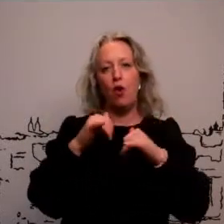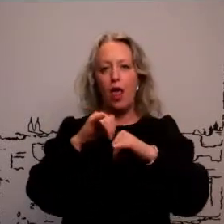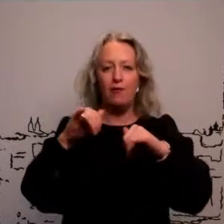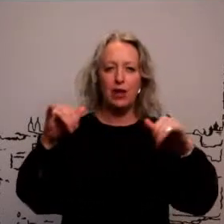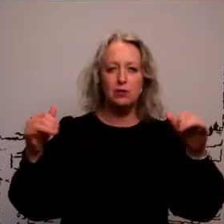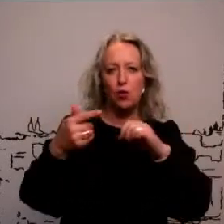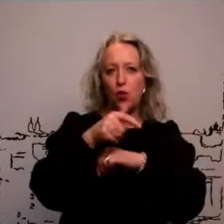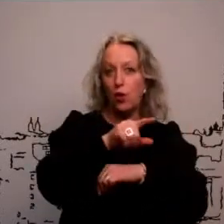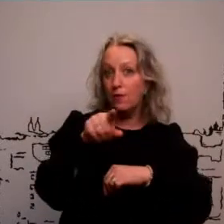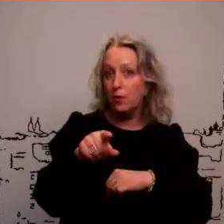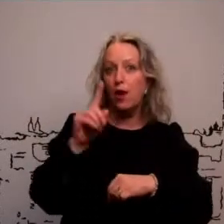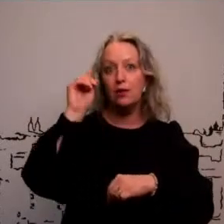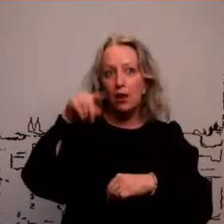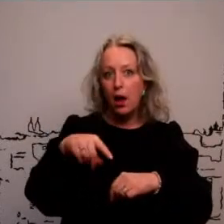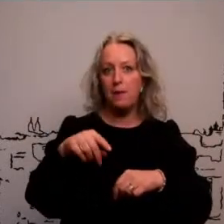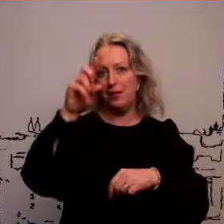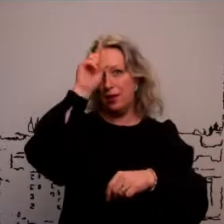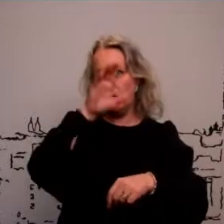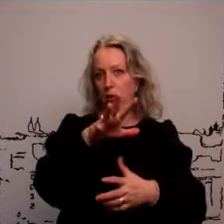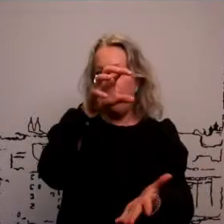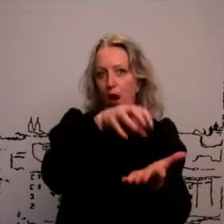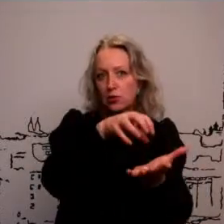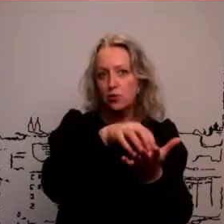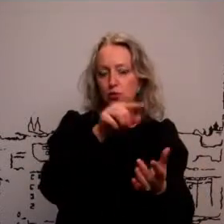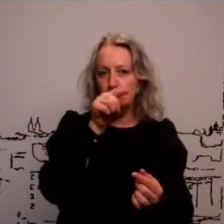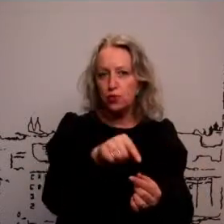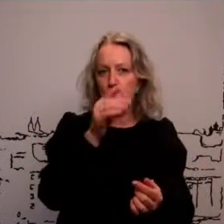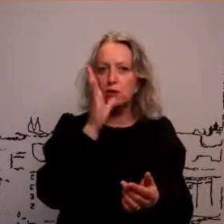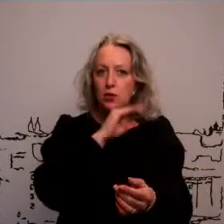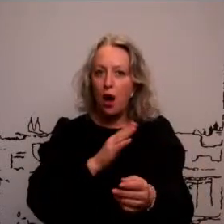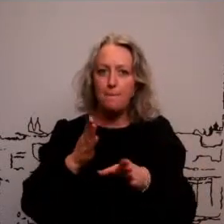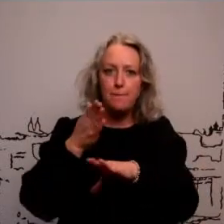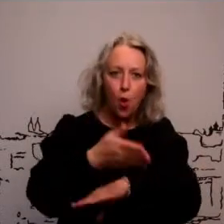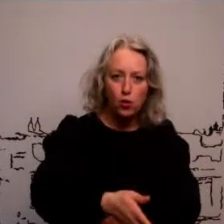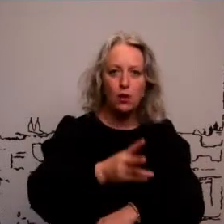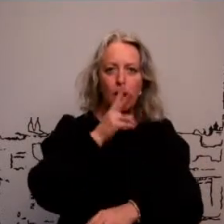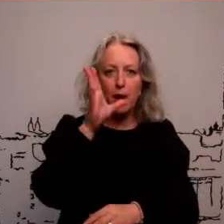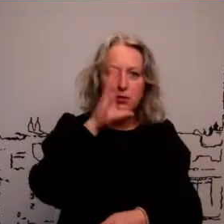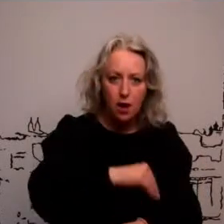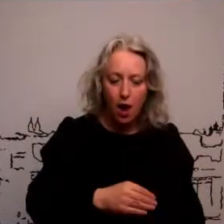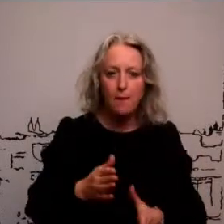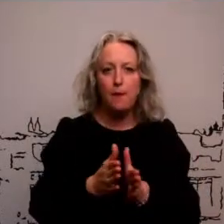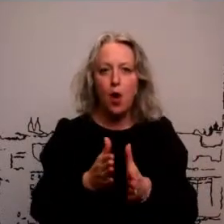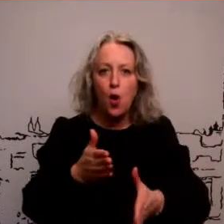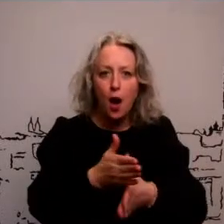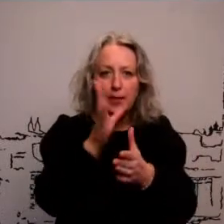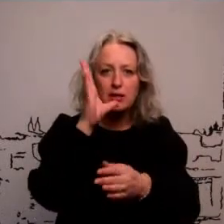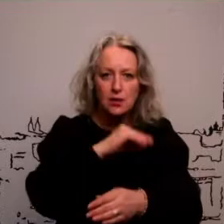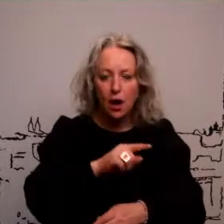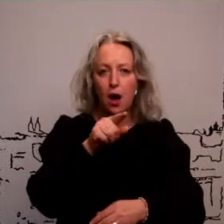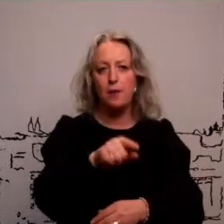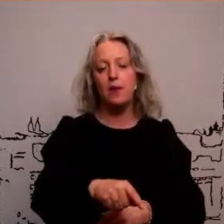teavitustööde põhjal, et on olemas riigiasutused, kuhu saab tegelikult ikkagi pöörduda nii-öelda abi saama. Nii et see